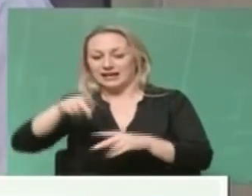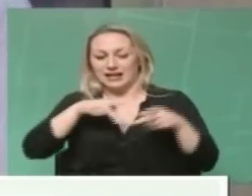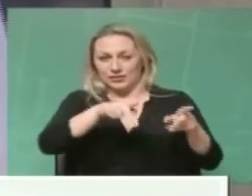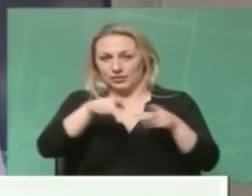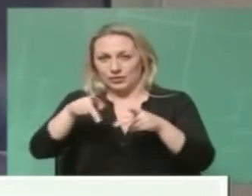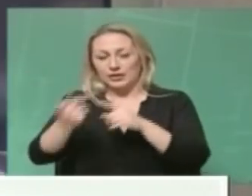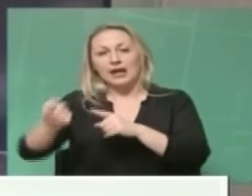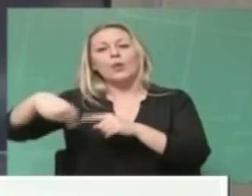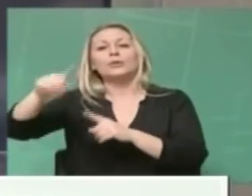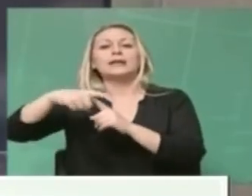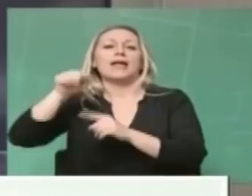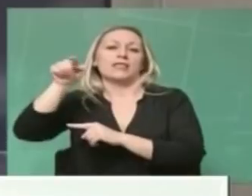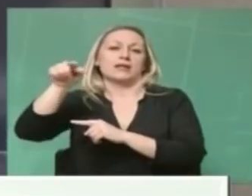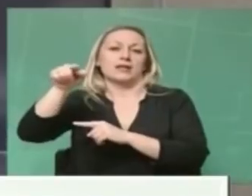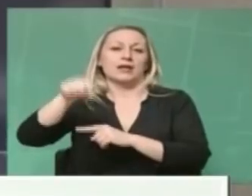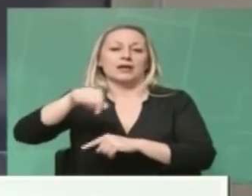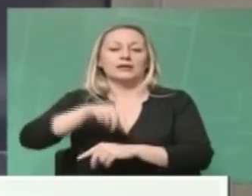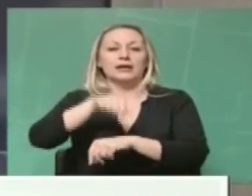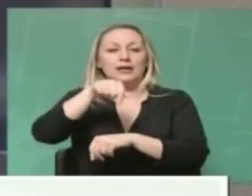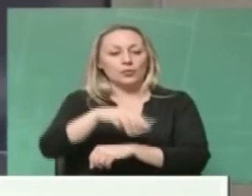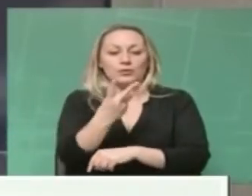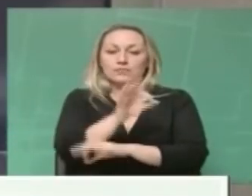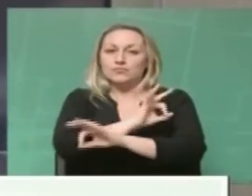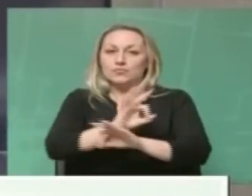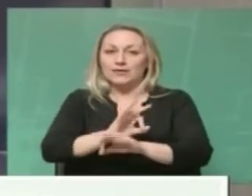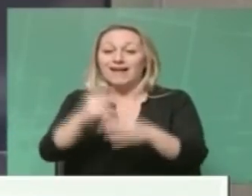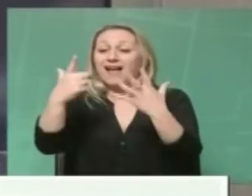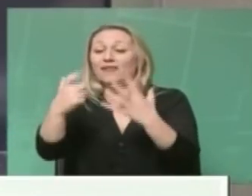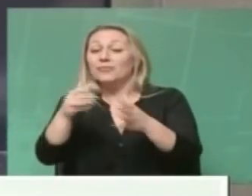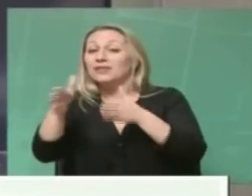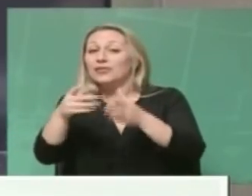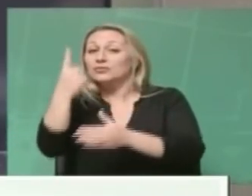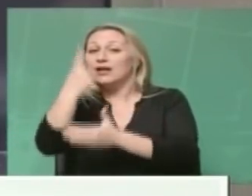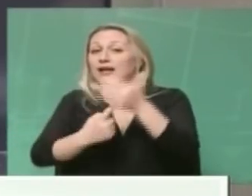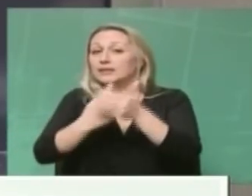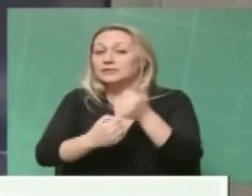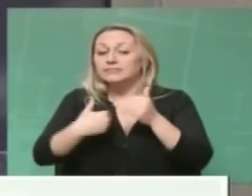σημειώσαμε, με τις υπόλοιπες 70 αίθουσες στη Μέλη Γενέστε, τι προγραμματισμός υπάρχει.